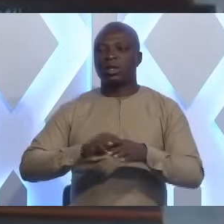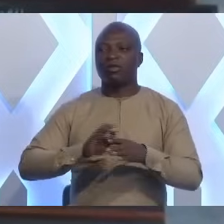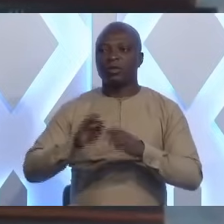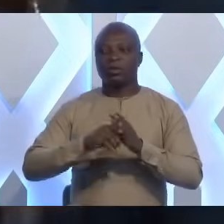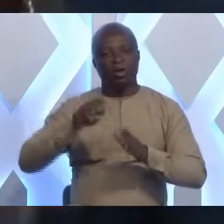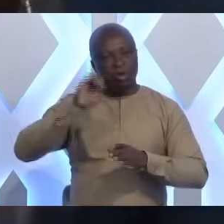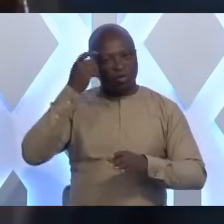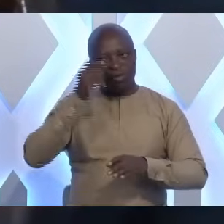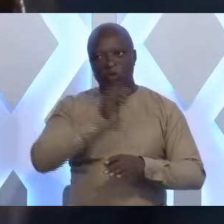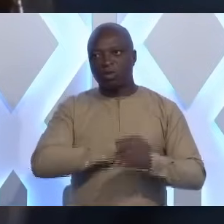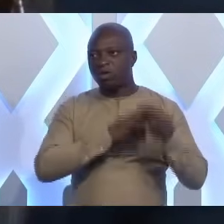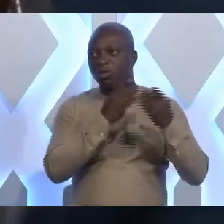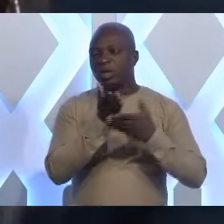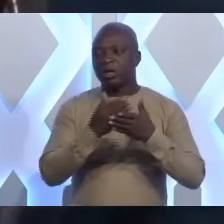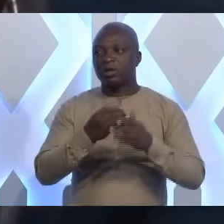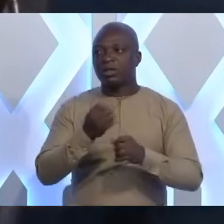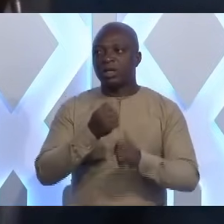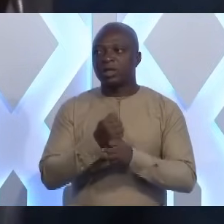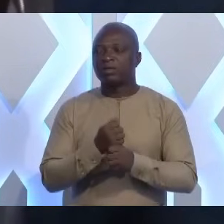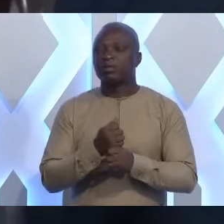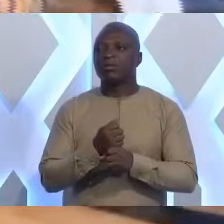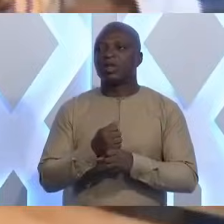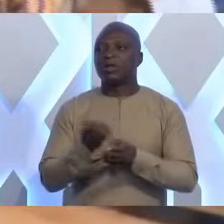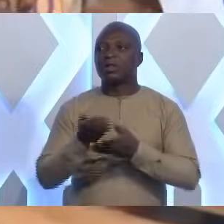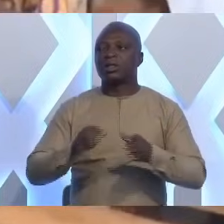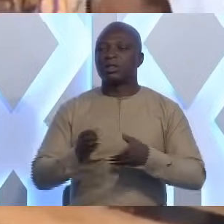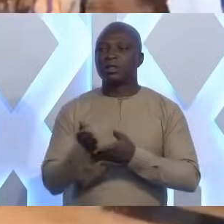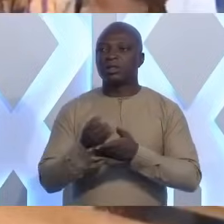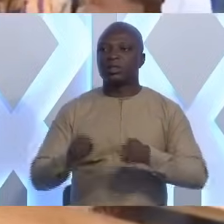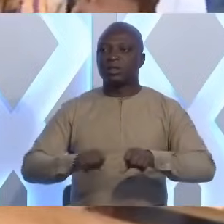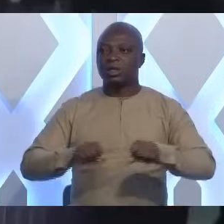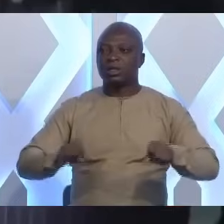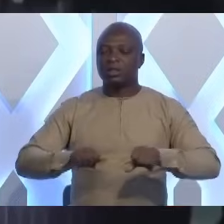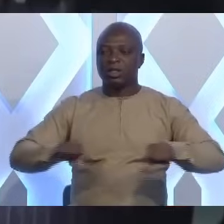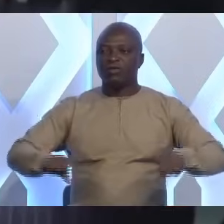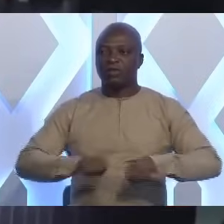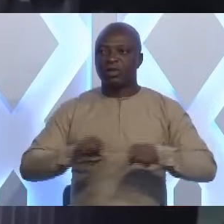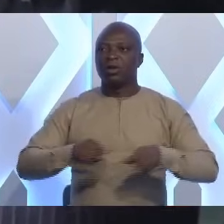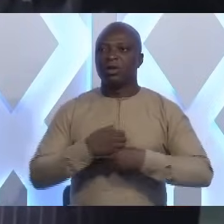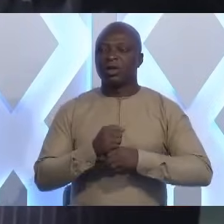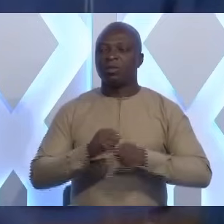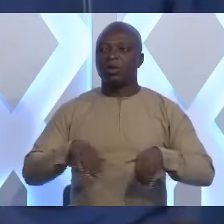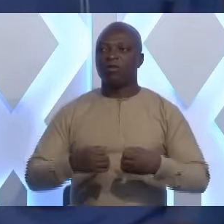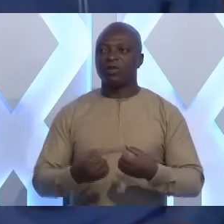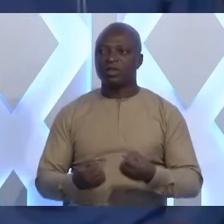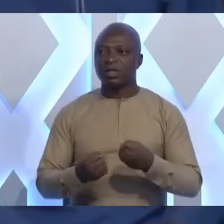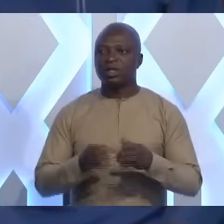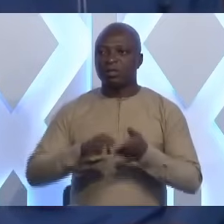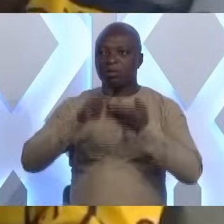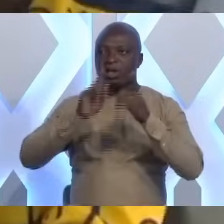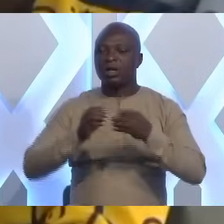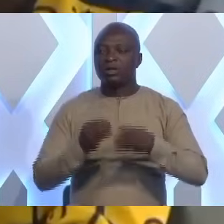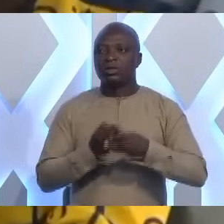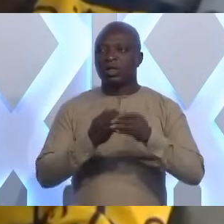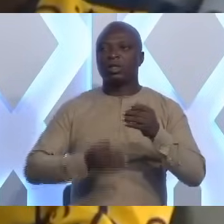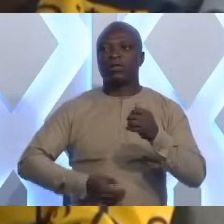gouvernement togolais, depuis quelques années, promeut les séries scientifiques en créant l'émulation pour stimuler les apprenants à s'orienter